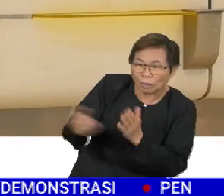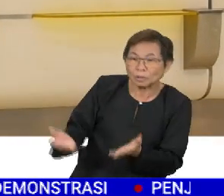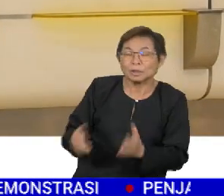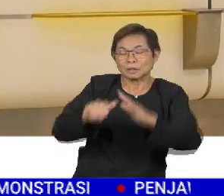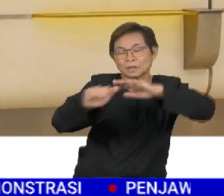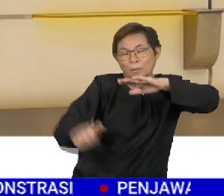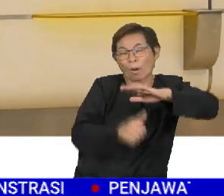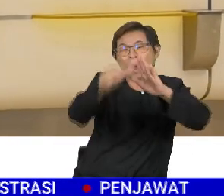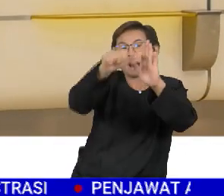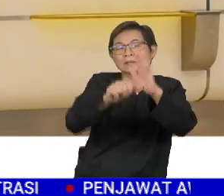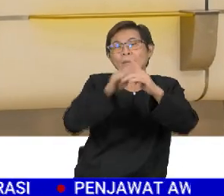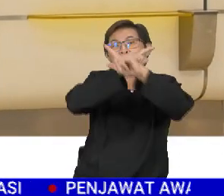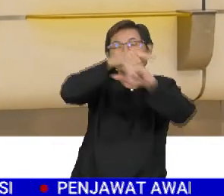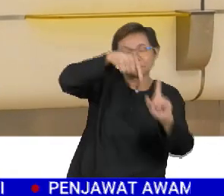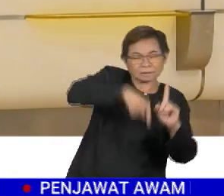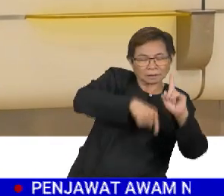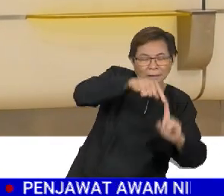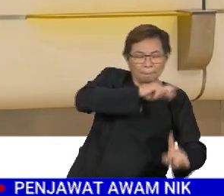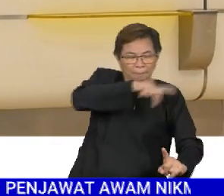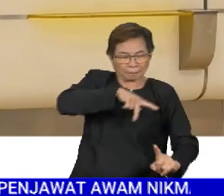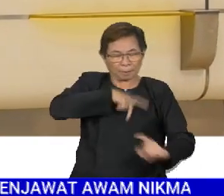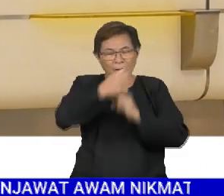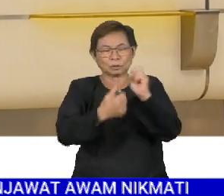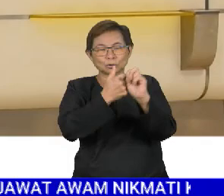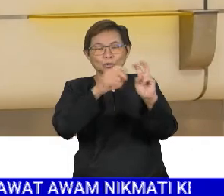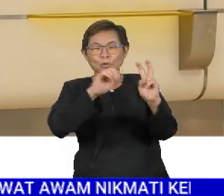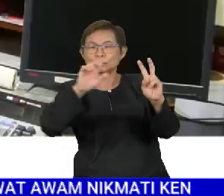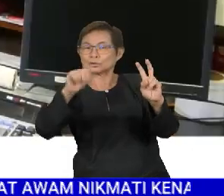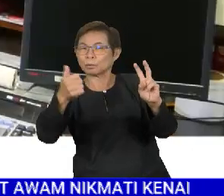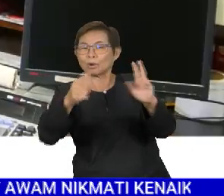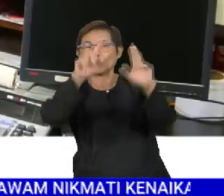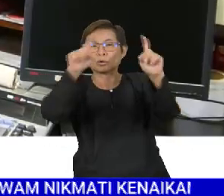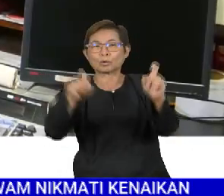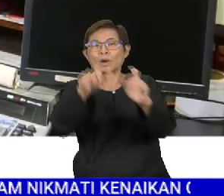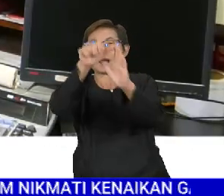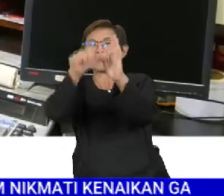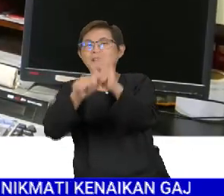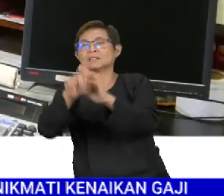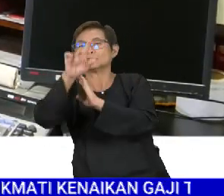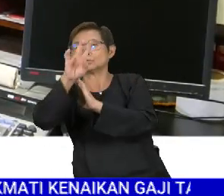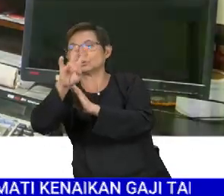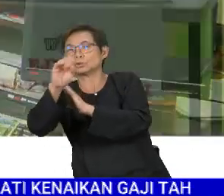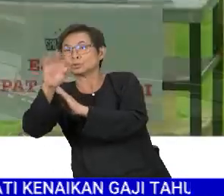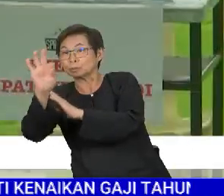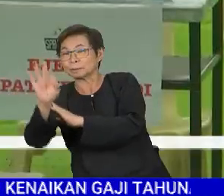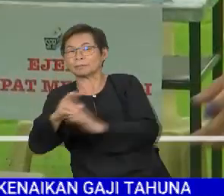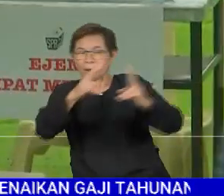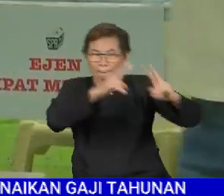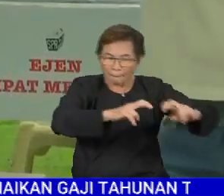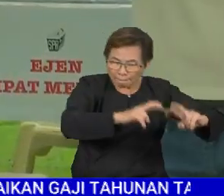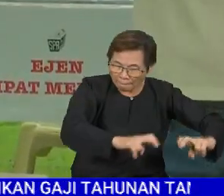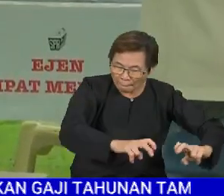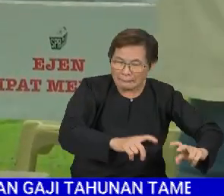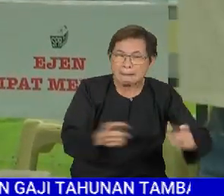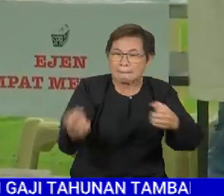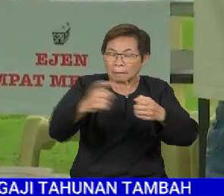bawah akta plant perlindungan data pribadi 2010 kurungan akta 709 pada kali siasatan mengenai